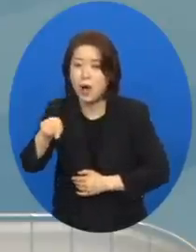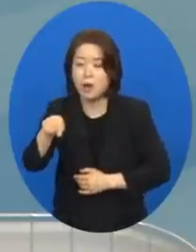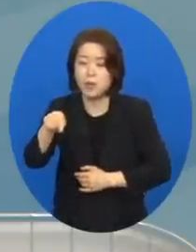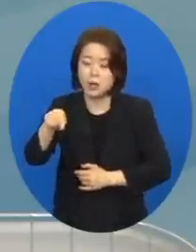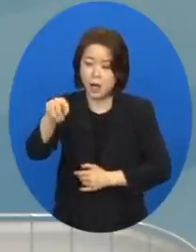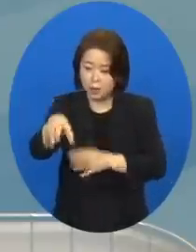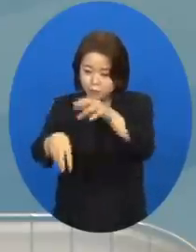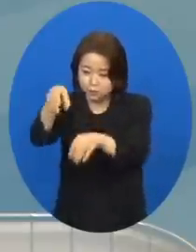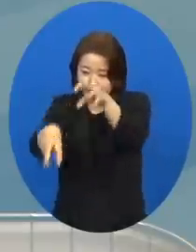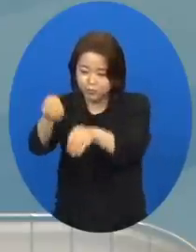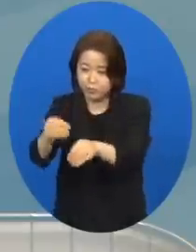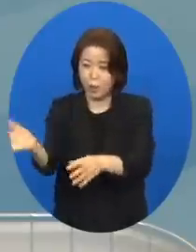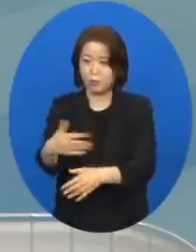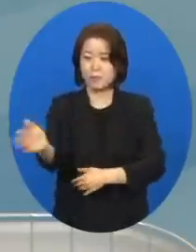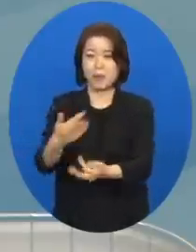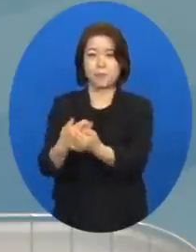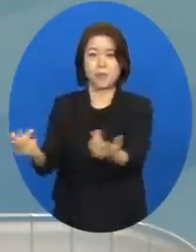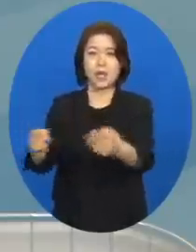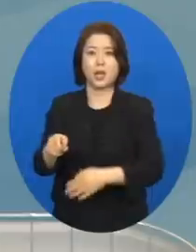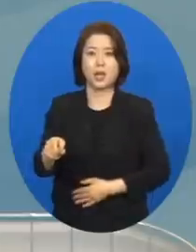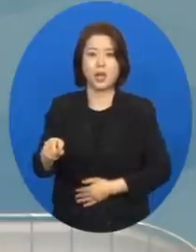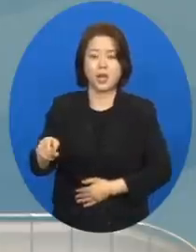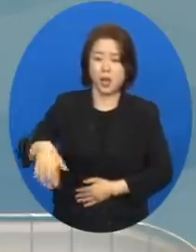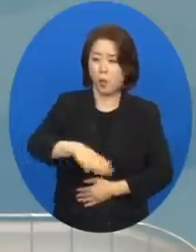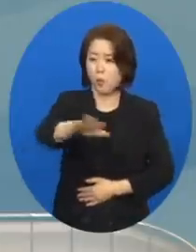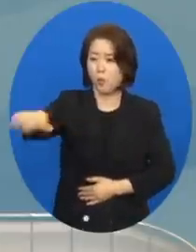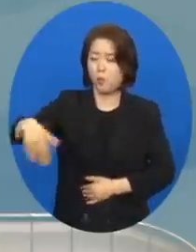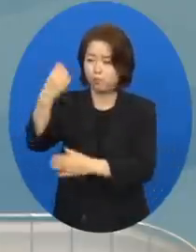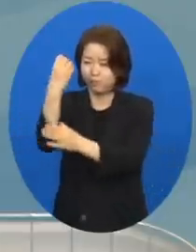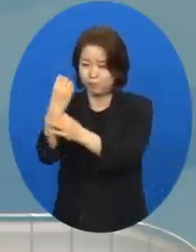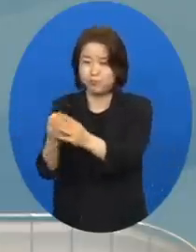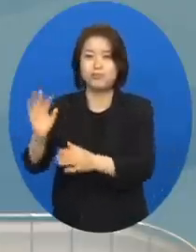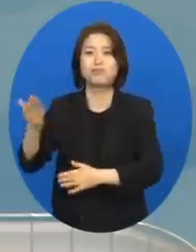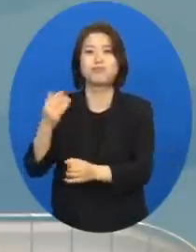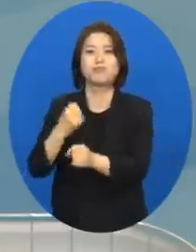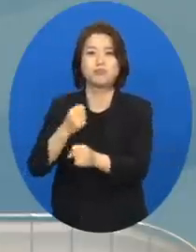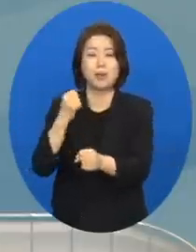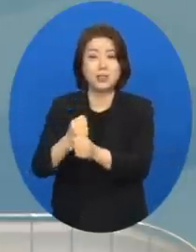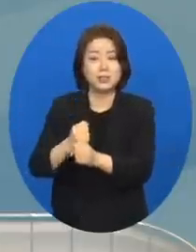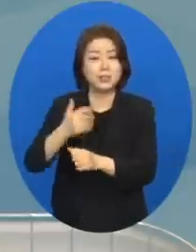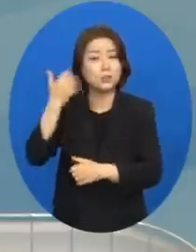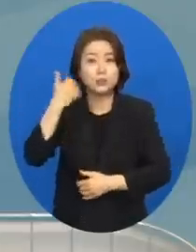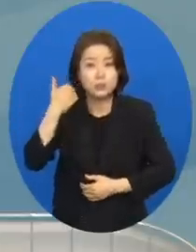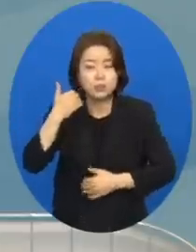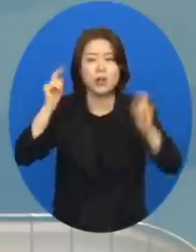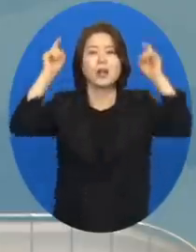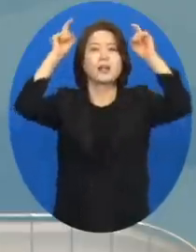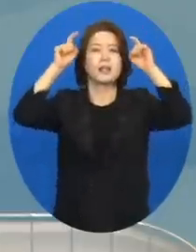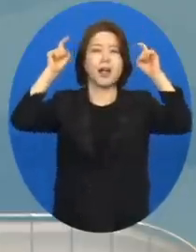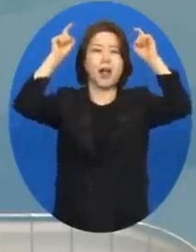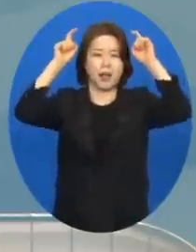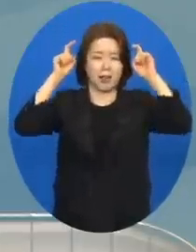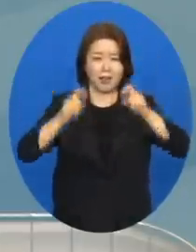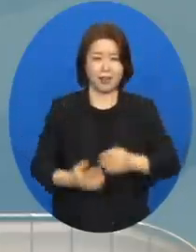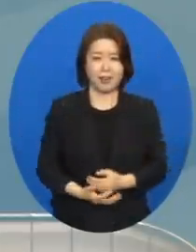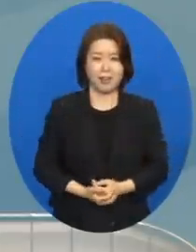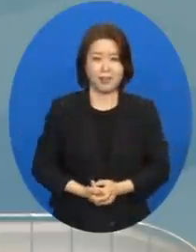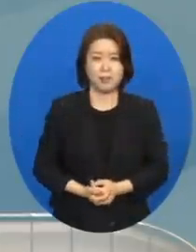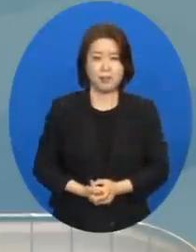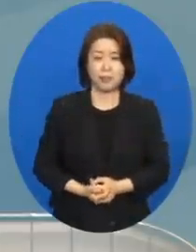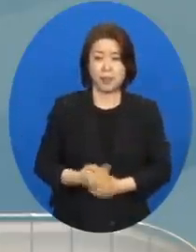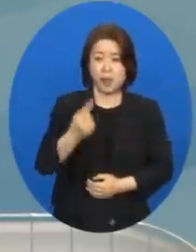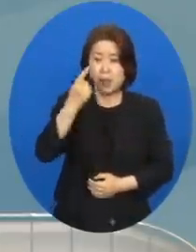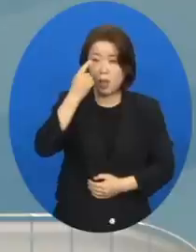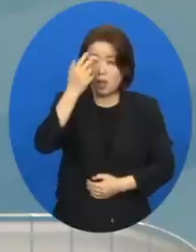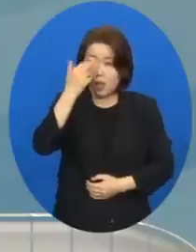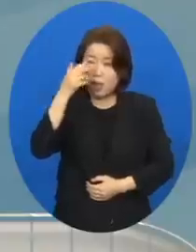다 갉아먹어서 완전히 그 주변이 황폐하게 만들어버리는 게 양이랍니다. 눈도 안